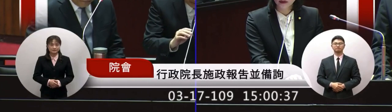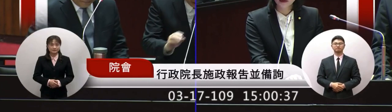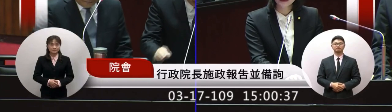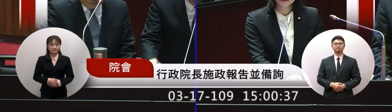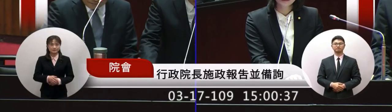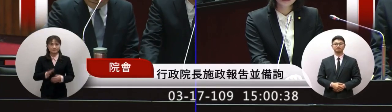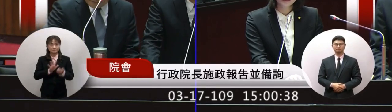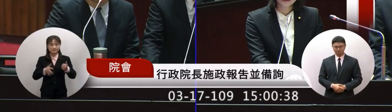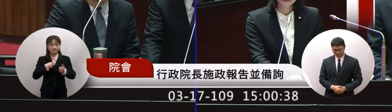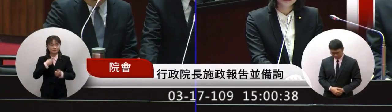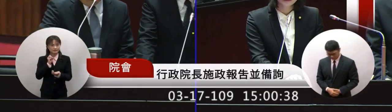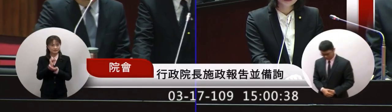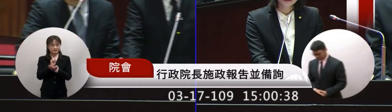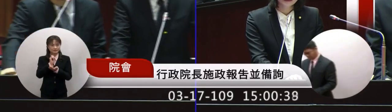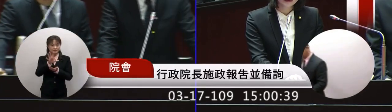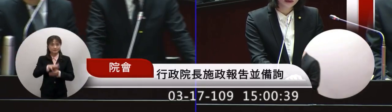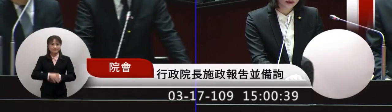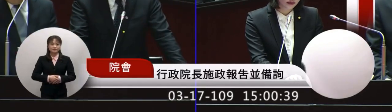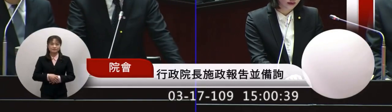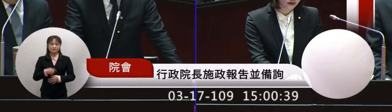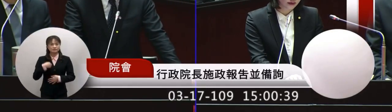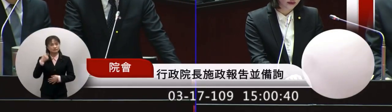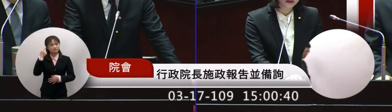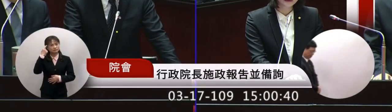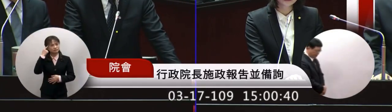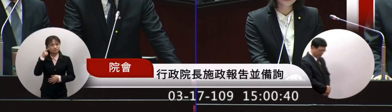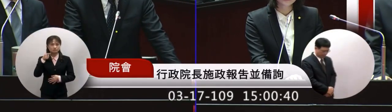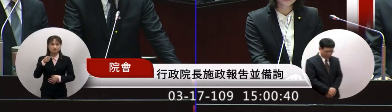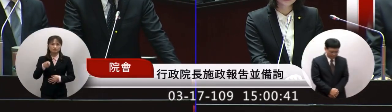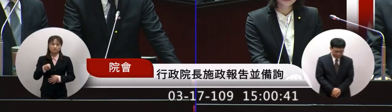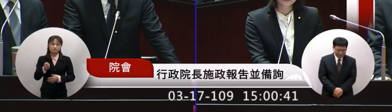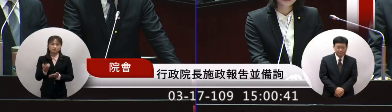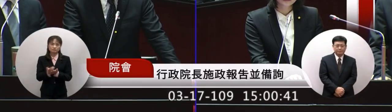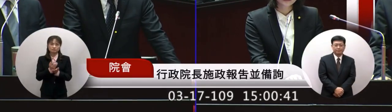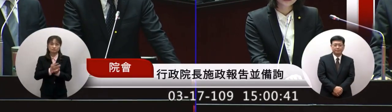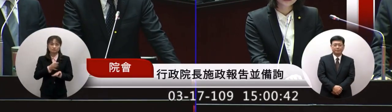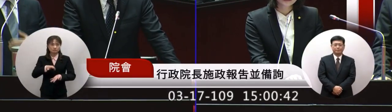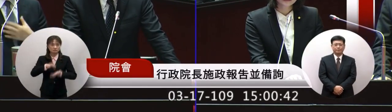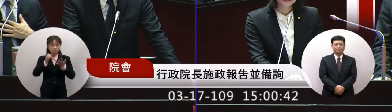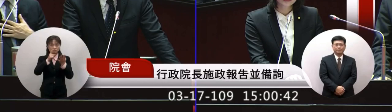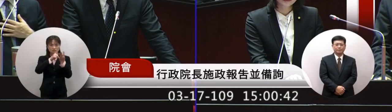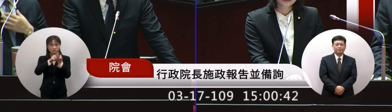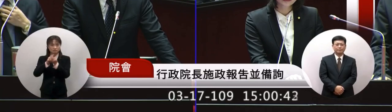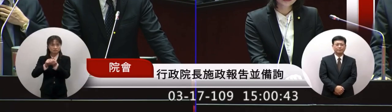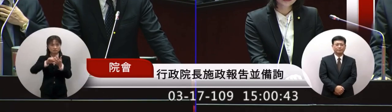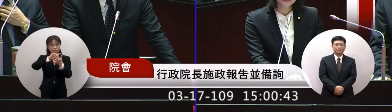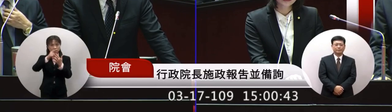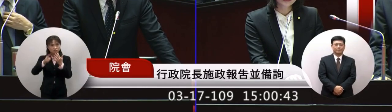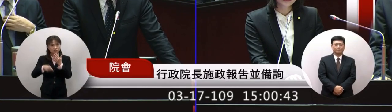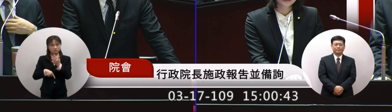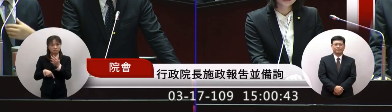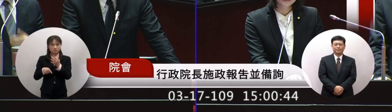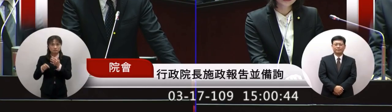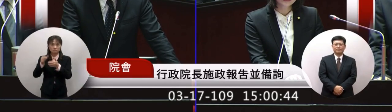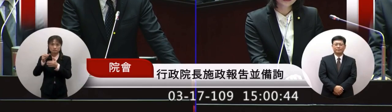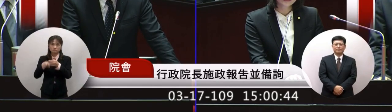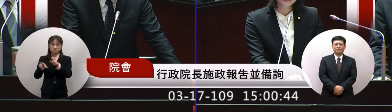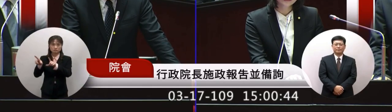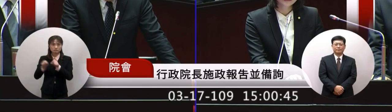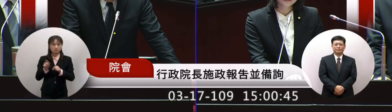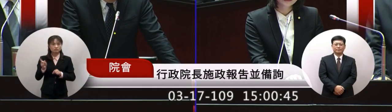跟委员报告哈，我想我不太清楚，就是说刚刚提出来的各项排名，它的依据是在哪